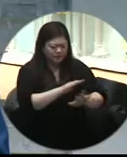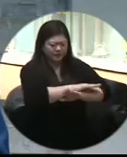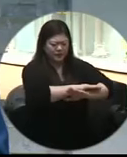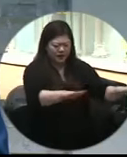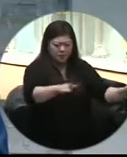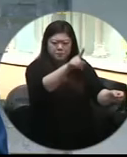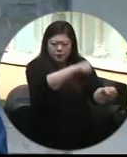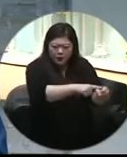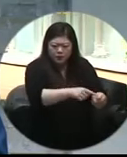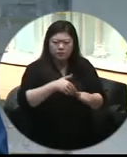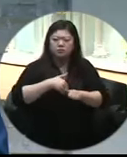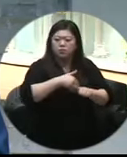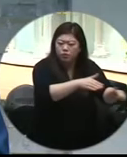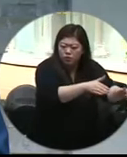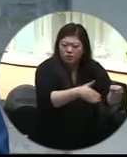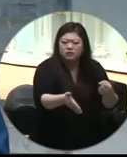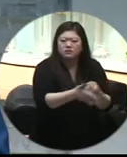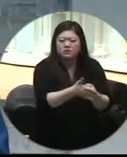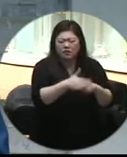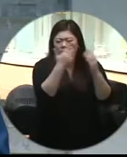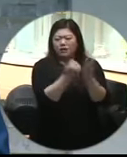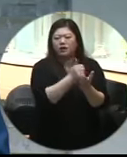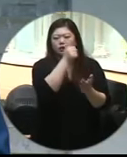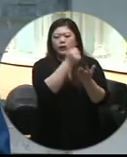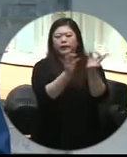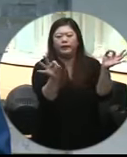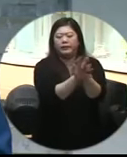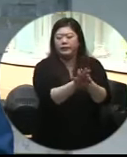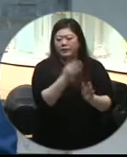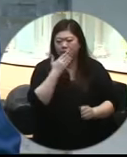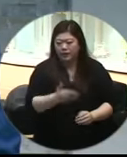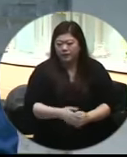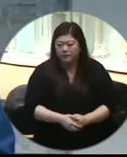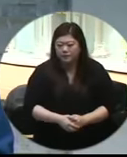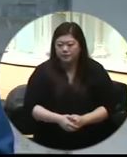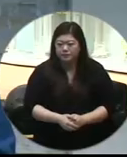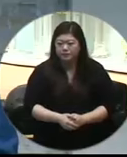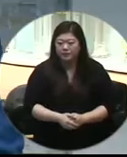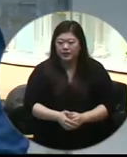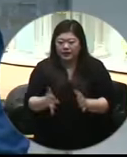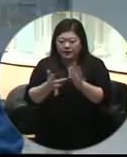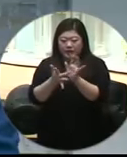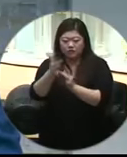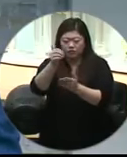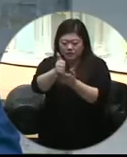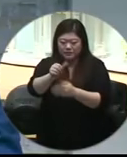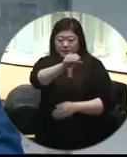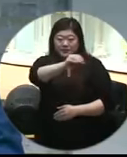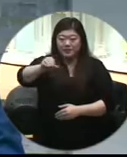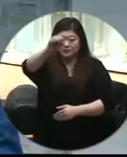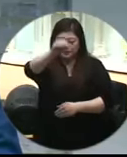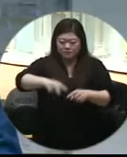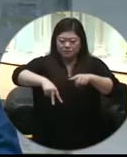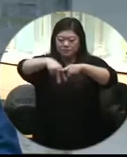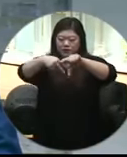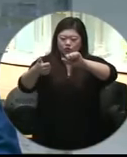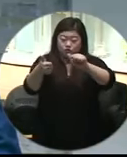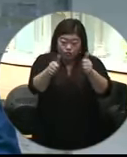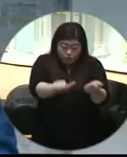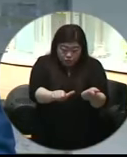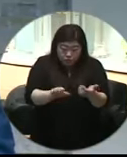예수님의 십자가 대속으로 마귀는 모든 권세 다 잃어버리고 마귀는 예수님 십자가 지는